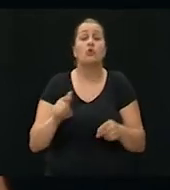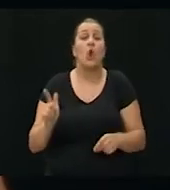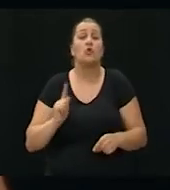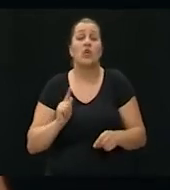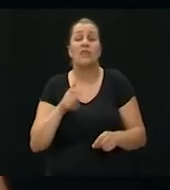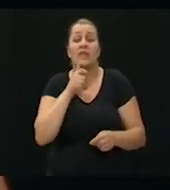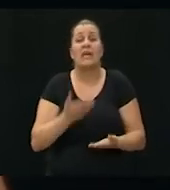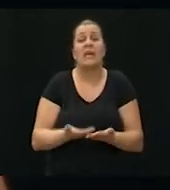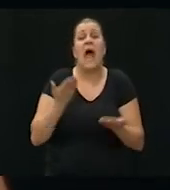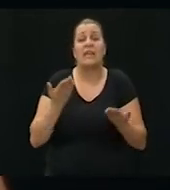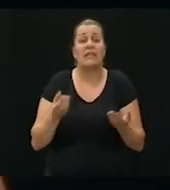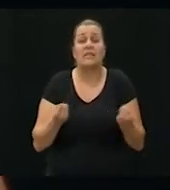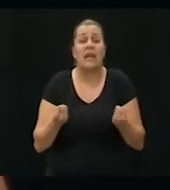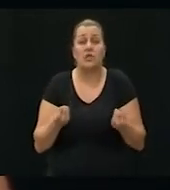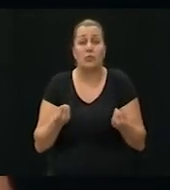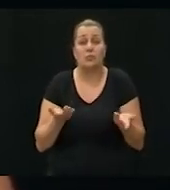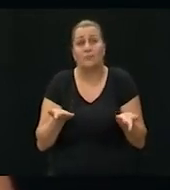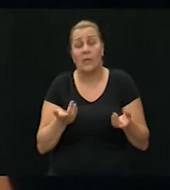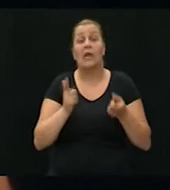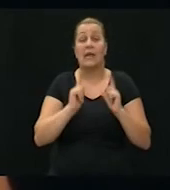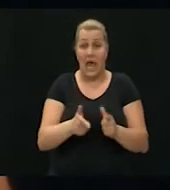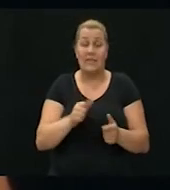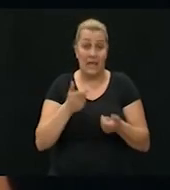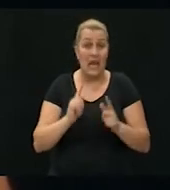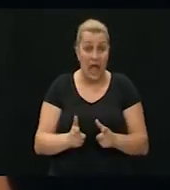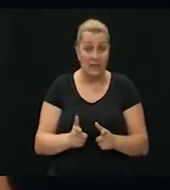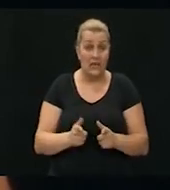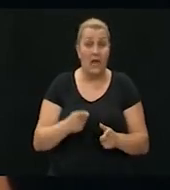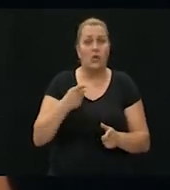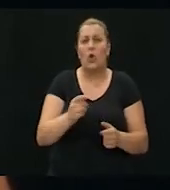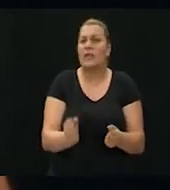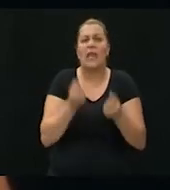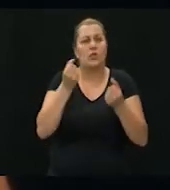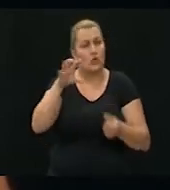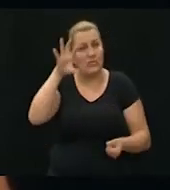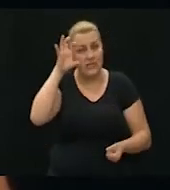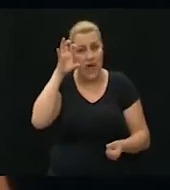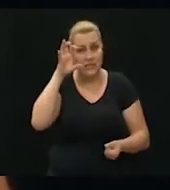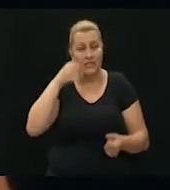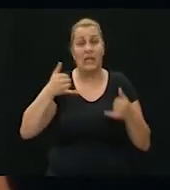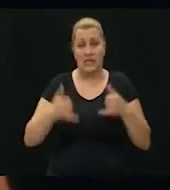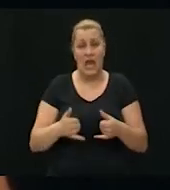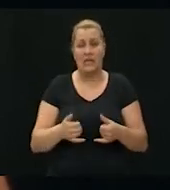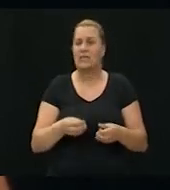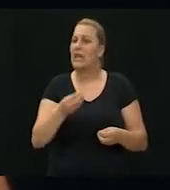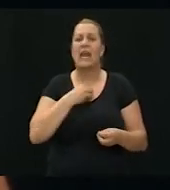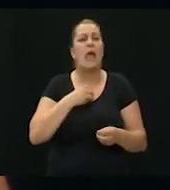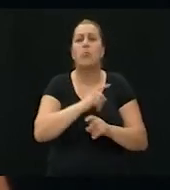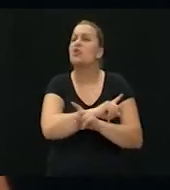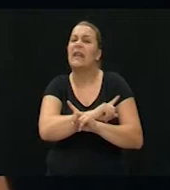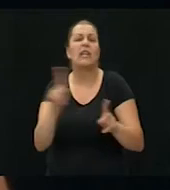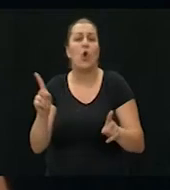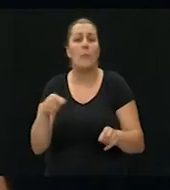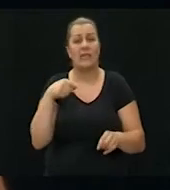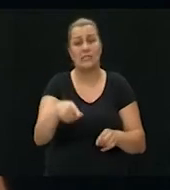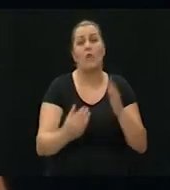i nadati se nečemu? Rat je rat. Teško je to uopće pojmiti. Danas, ne daj Bože, nikome od